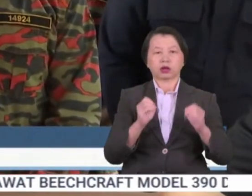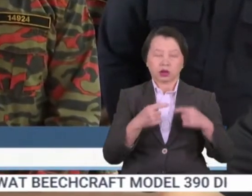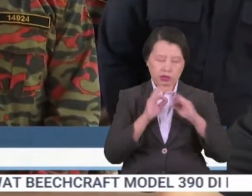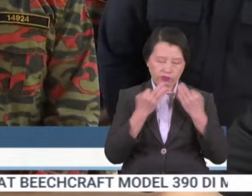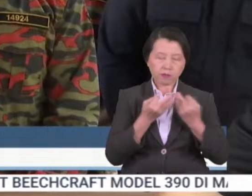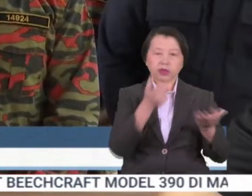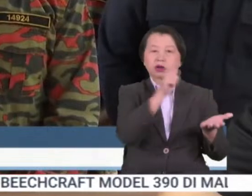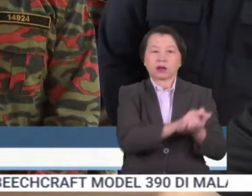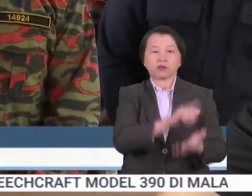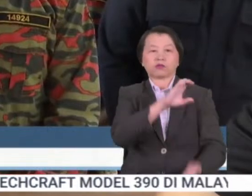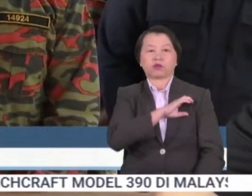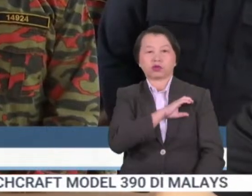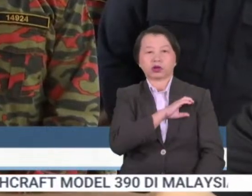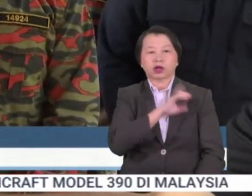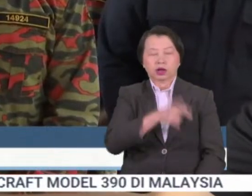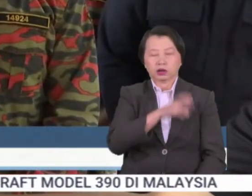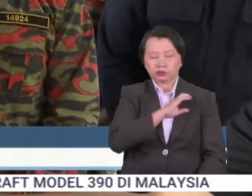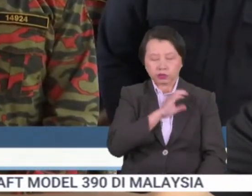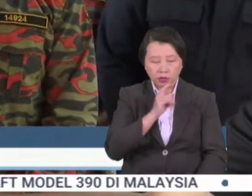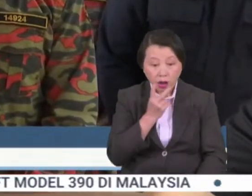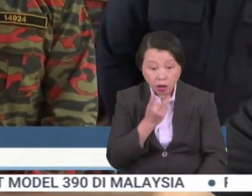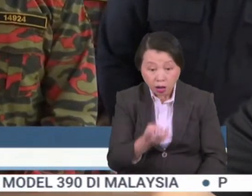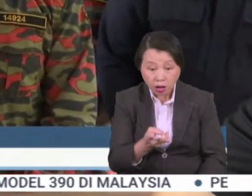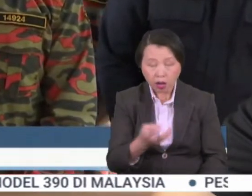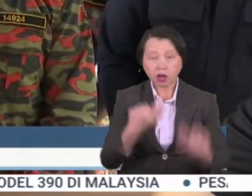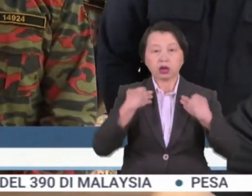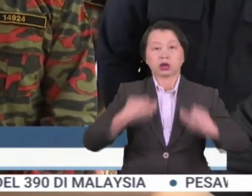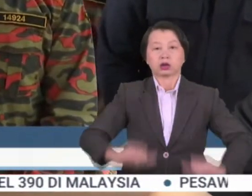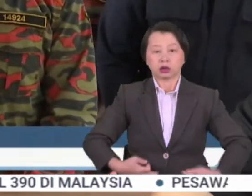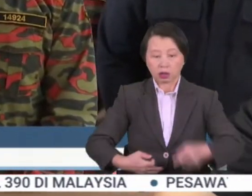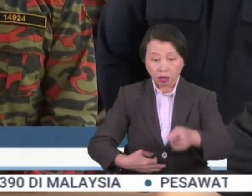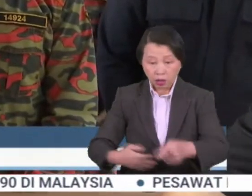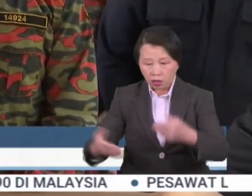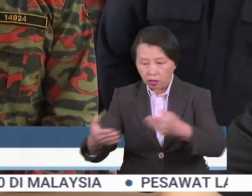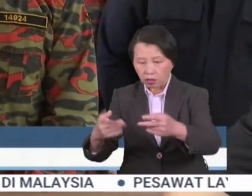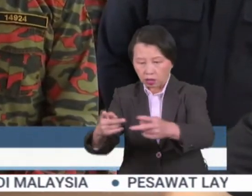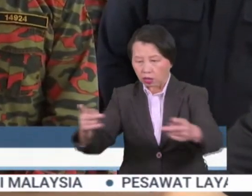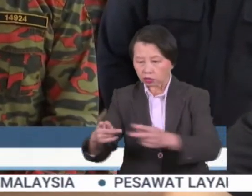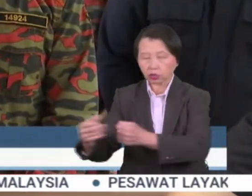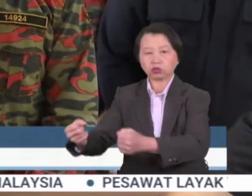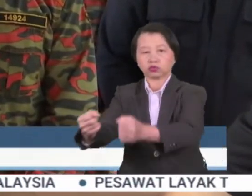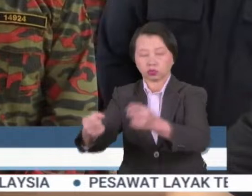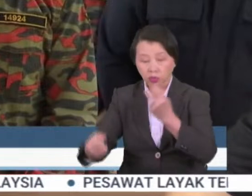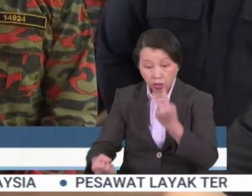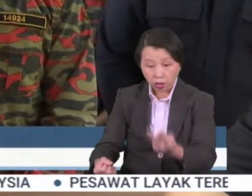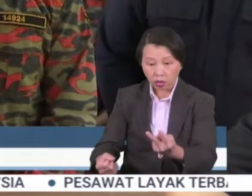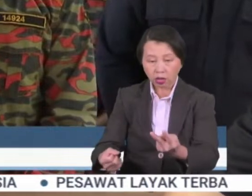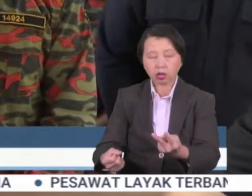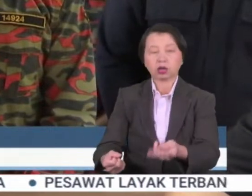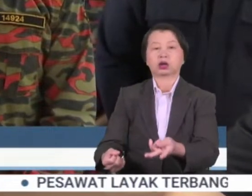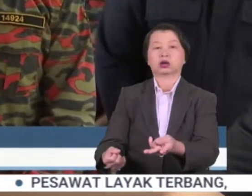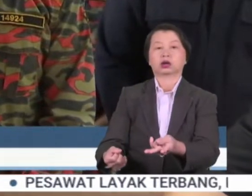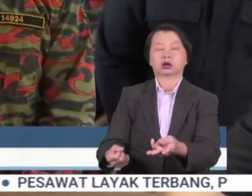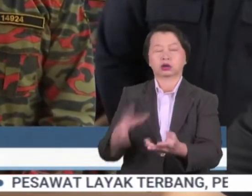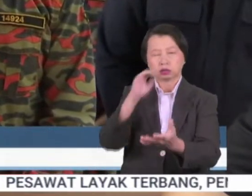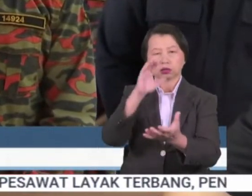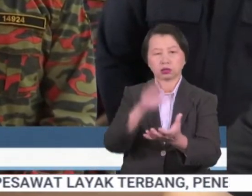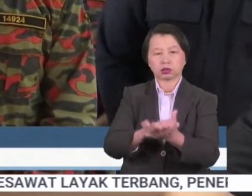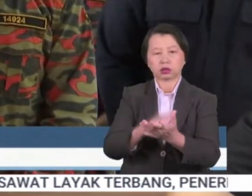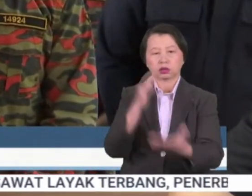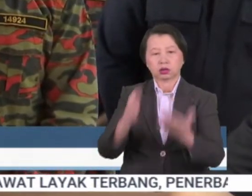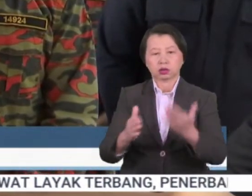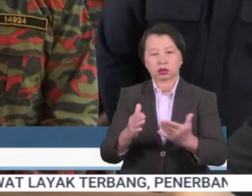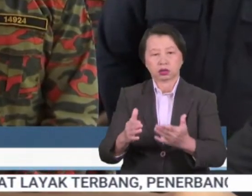laporan dan terdapat kesan fizikal di kawasan sungai di mana bubu dia memeriksa dipercayai